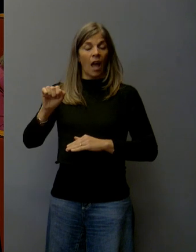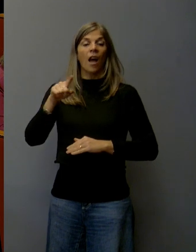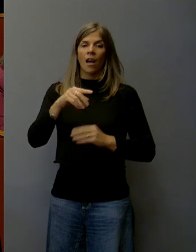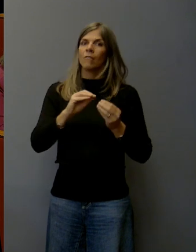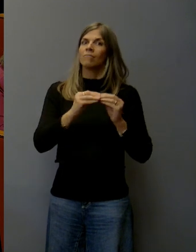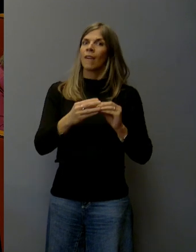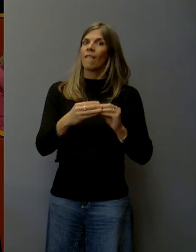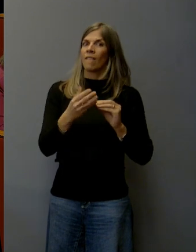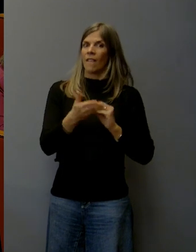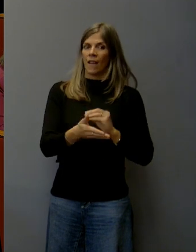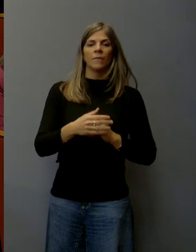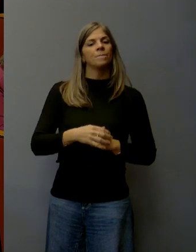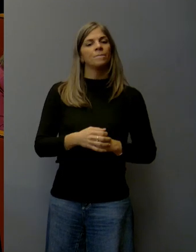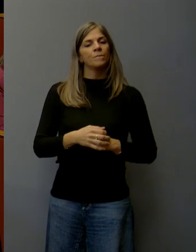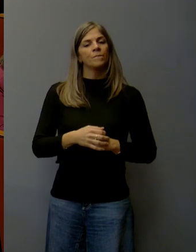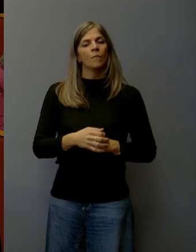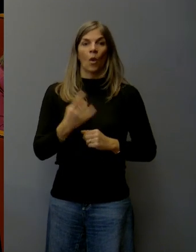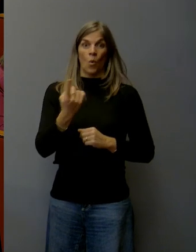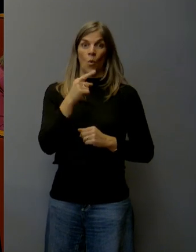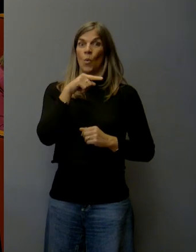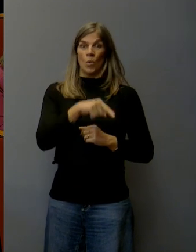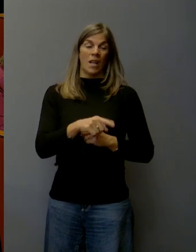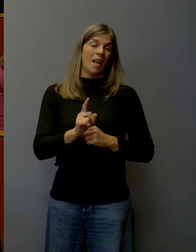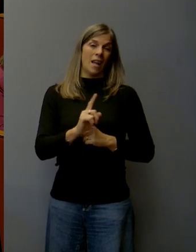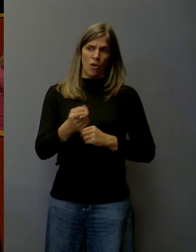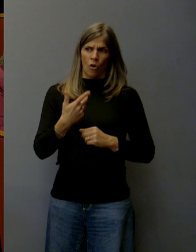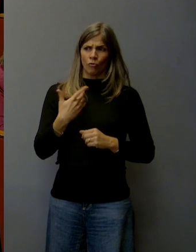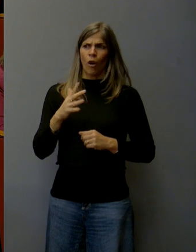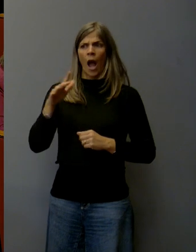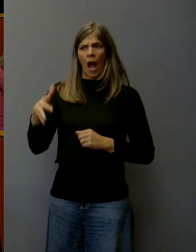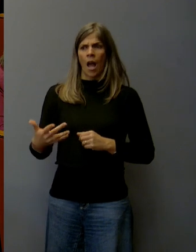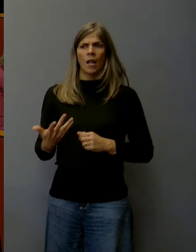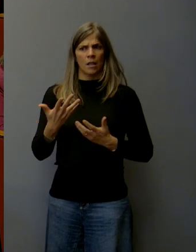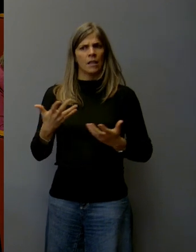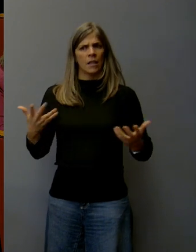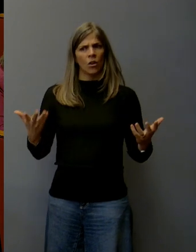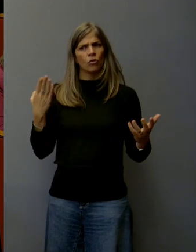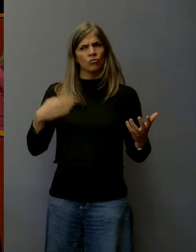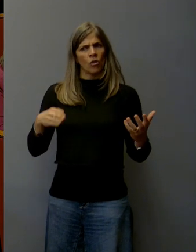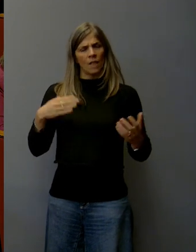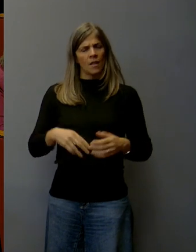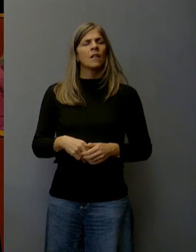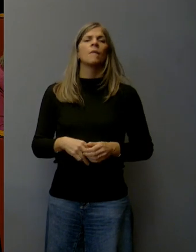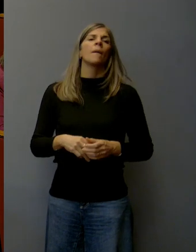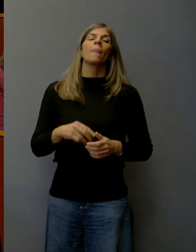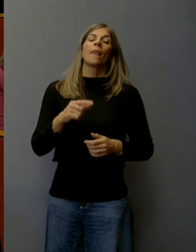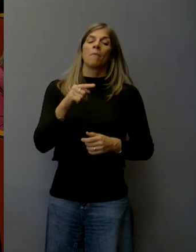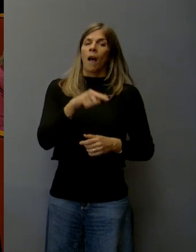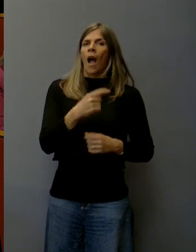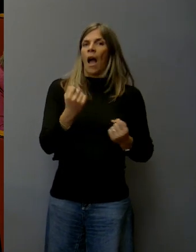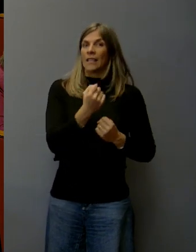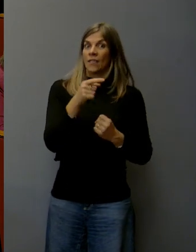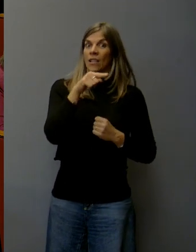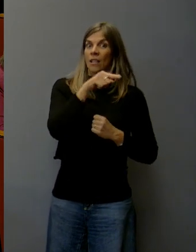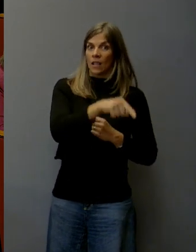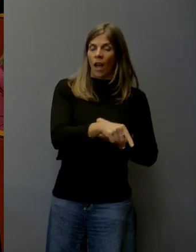chiaramente sul sul territorio italiano sul territorio genovese Ma questa come tante altre sul territorio vanno